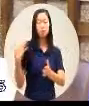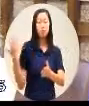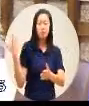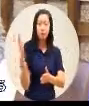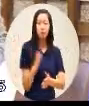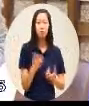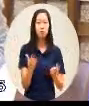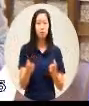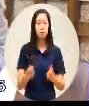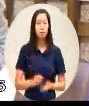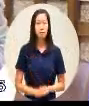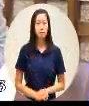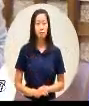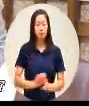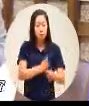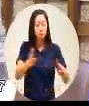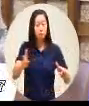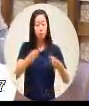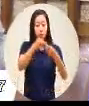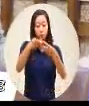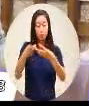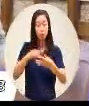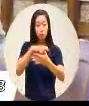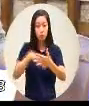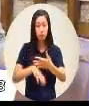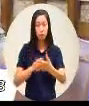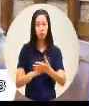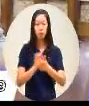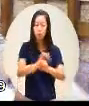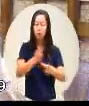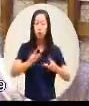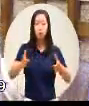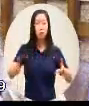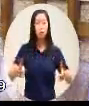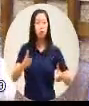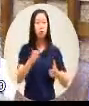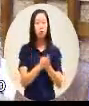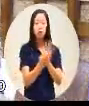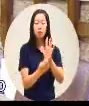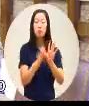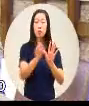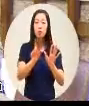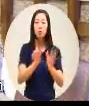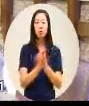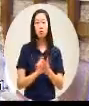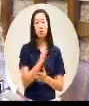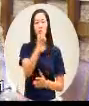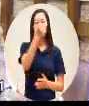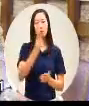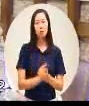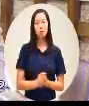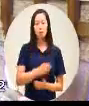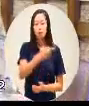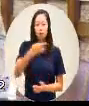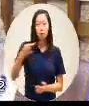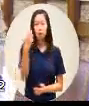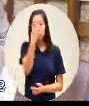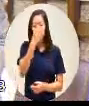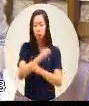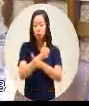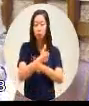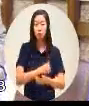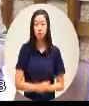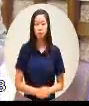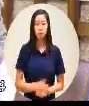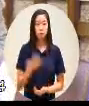说这个多元项目里面我们让那个多元，结果只有英检不够多元。那部落的，我